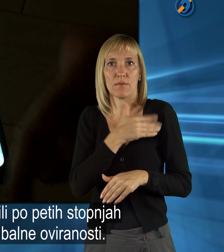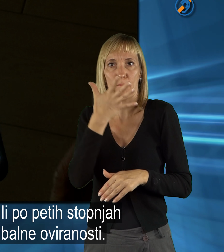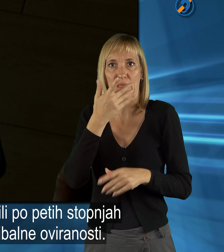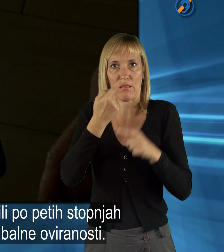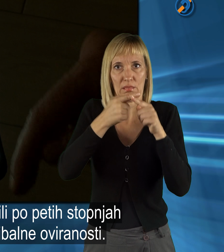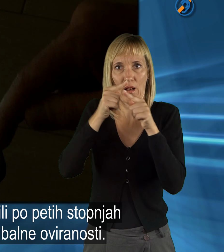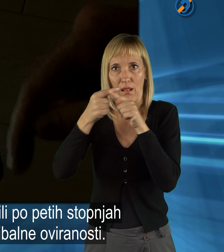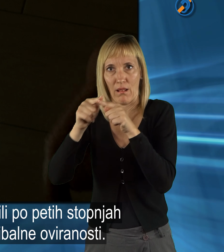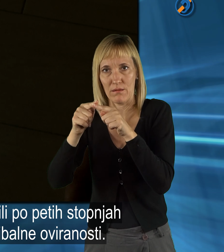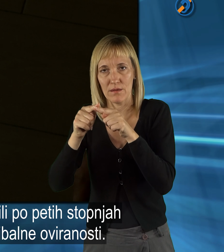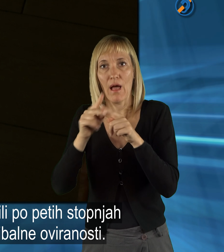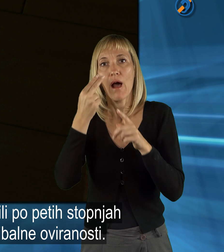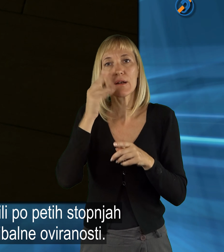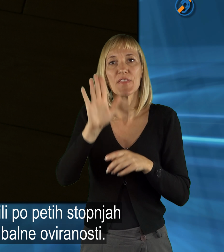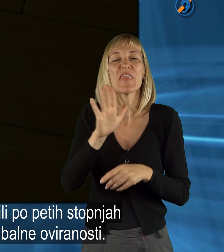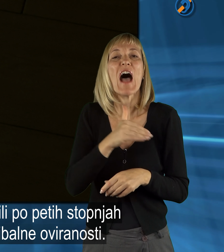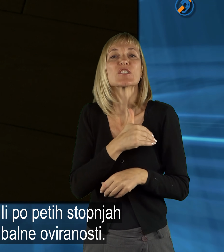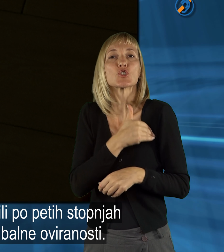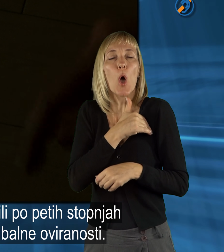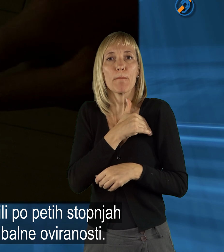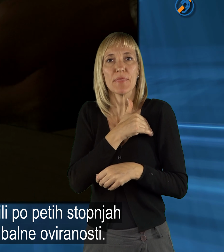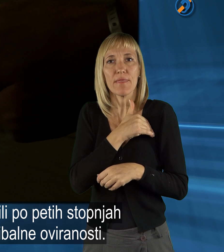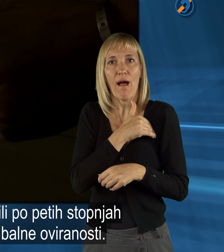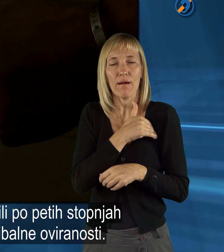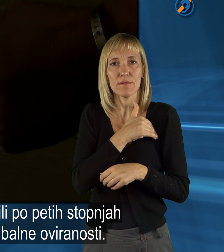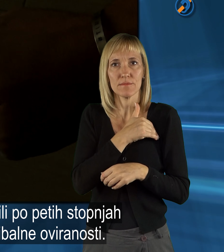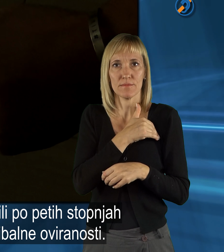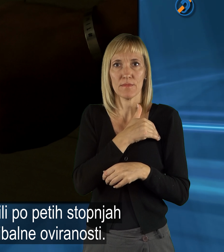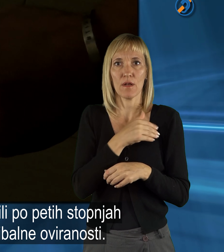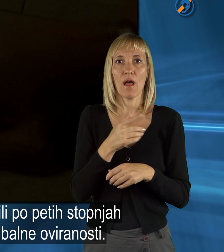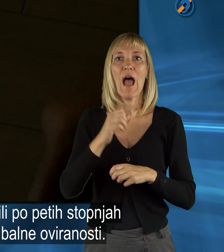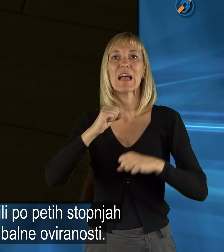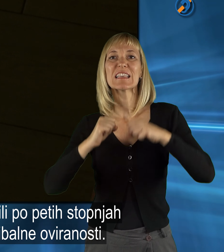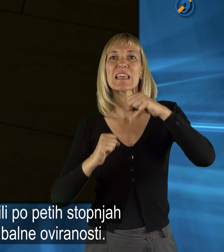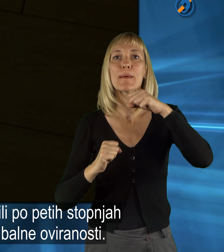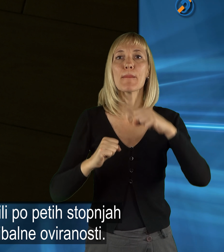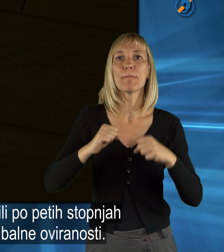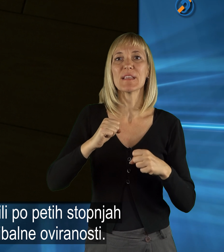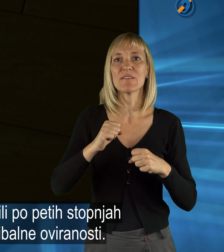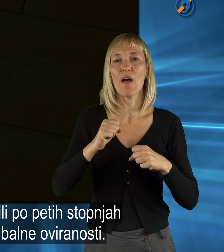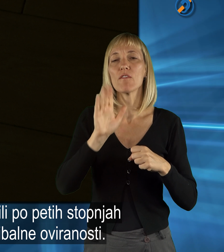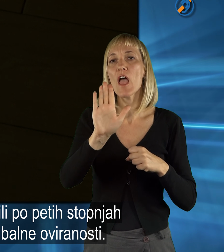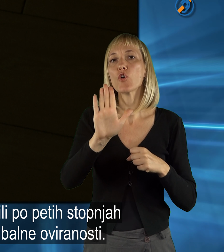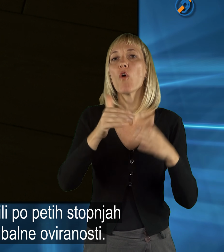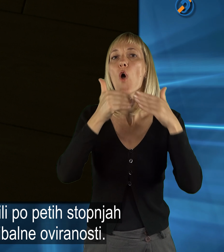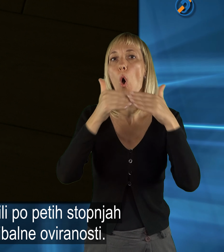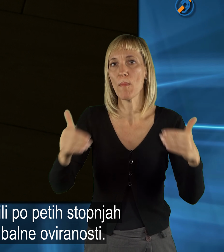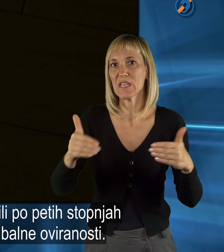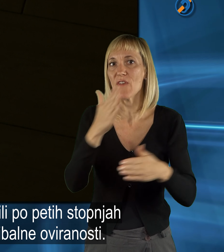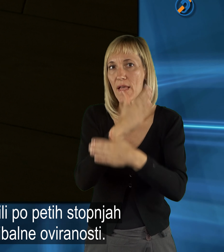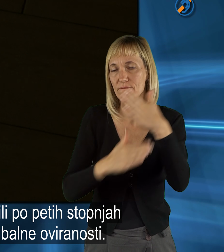petih stopnjeh, se pravi pet levelov, glede na stopno gibljivih